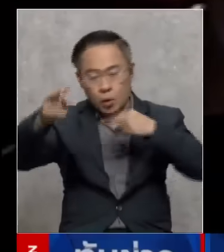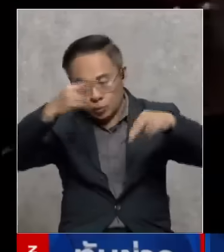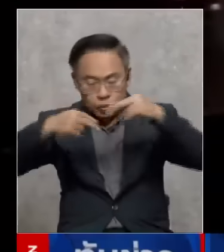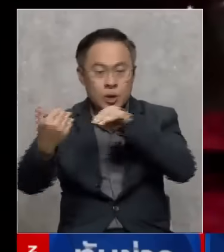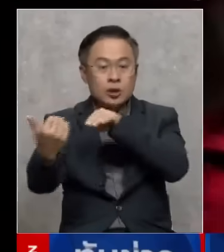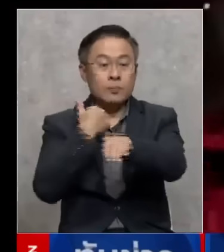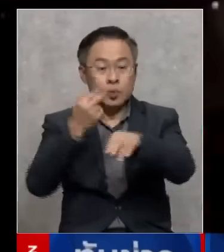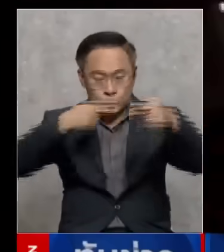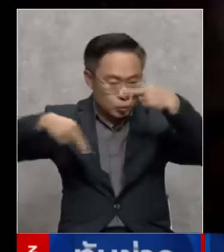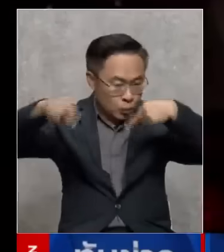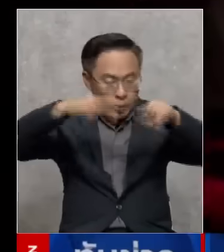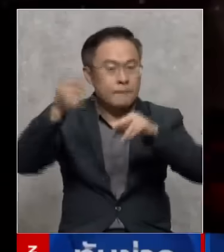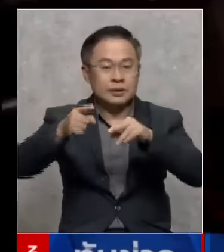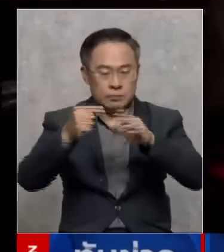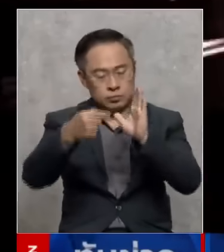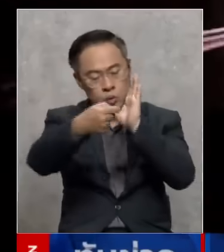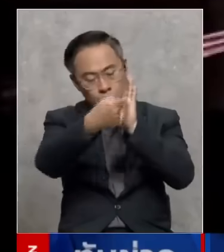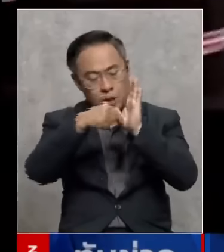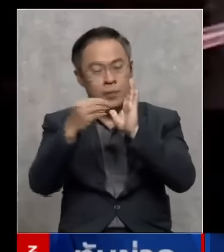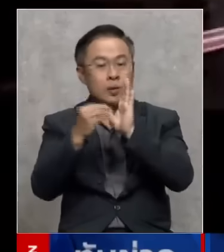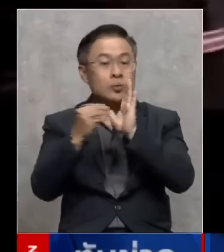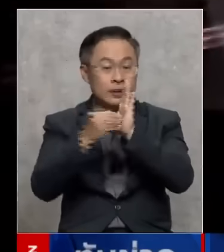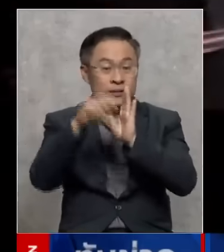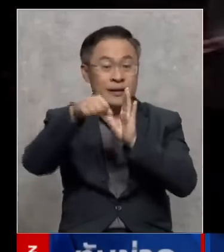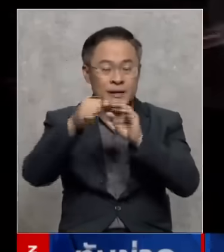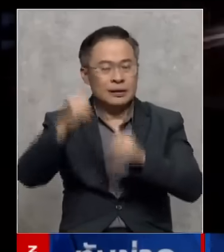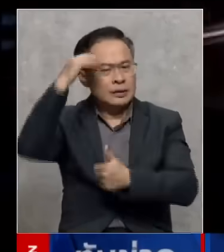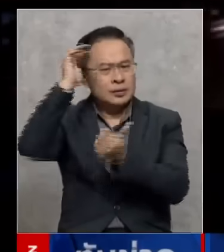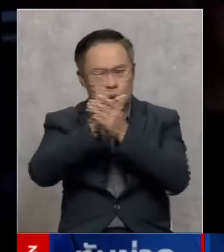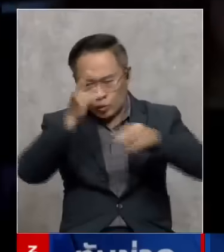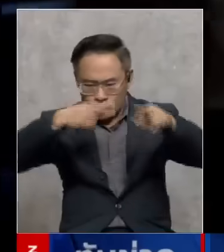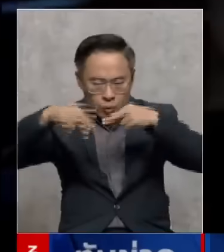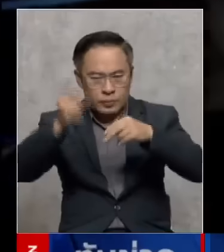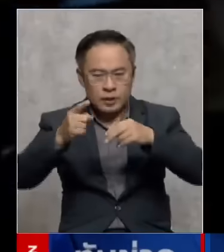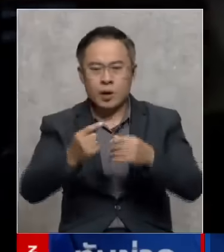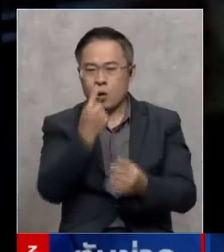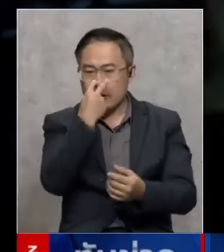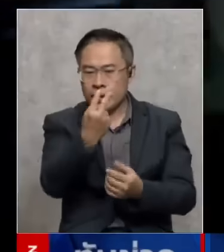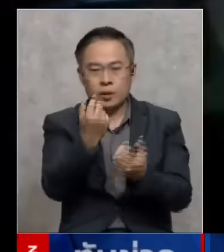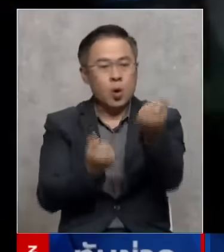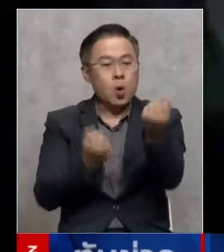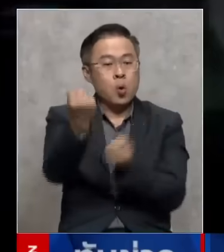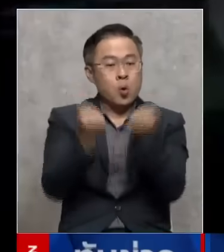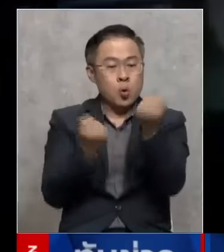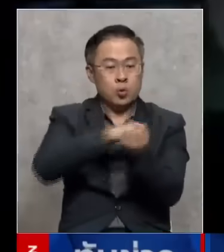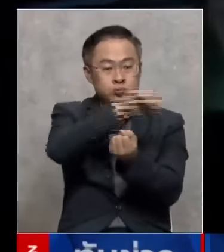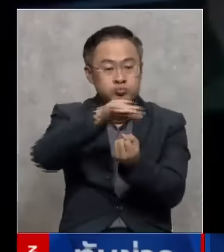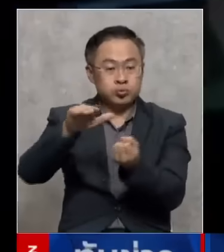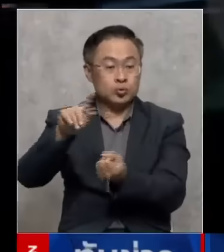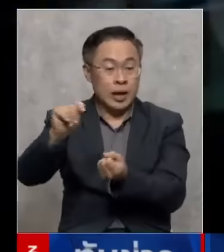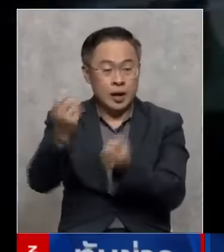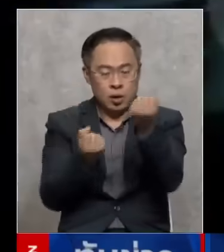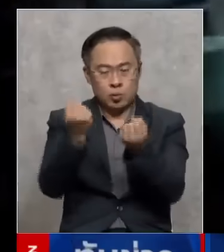บนถนนพหลโยธินขาเข้ากรุงเทพฯที่อำเภอวังน้อยพระนครศรีอยุธยาก็ไปเจอรถยนต์คันนี้แหละค่ะเป็น Toyota